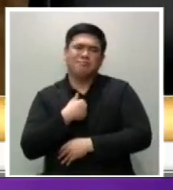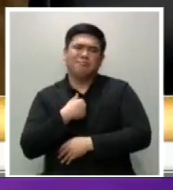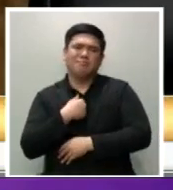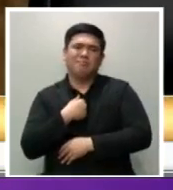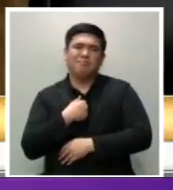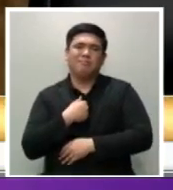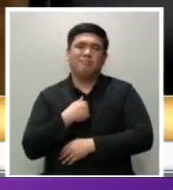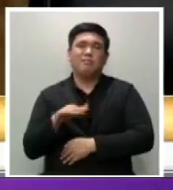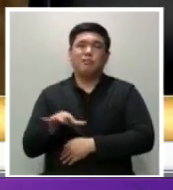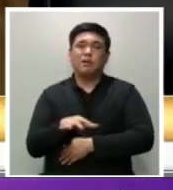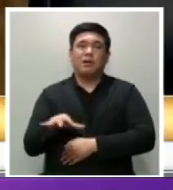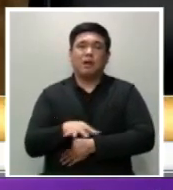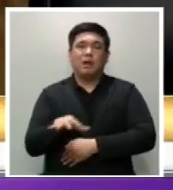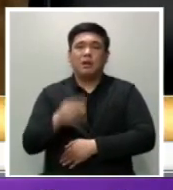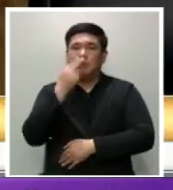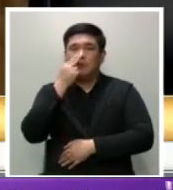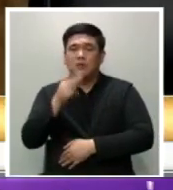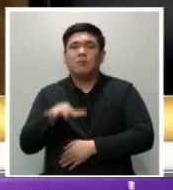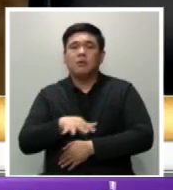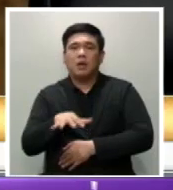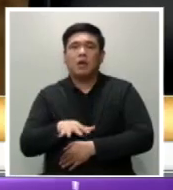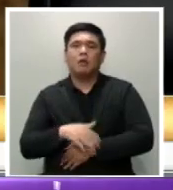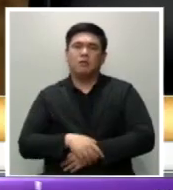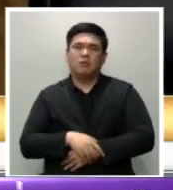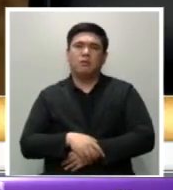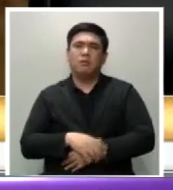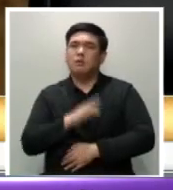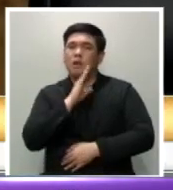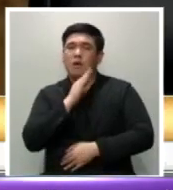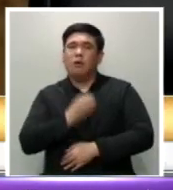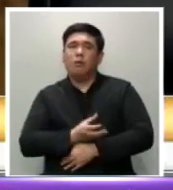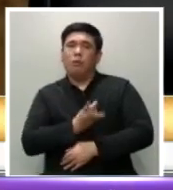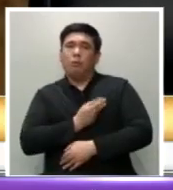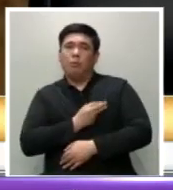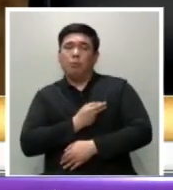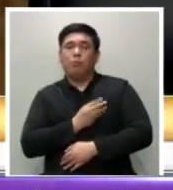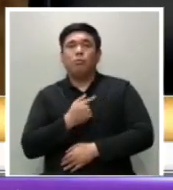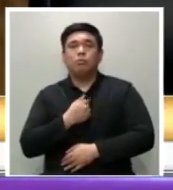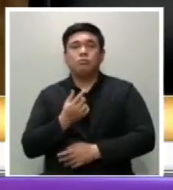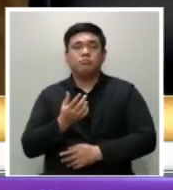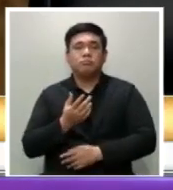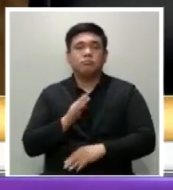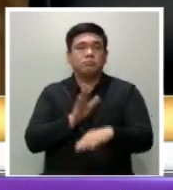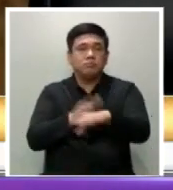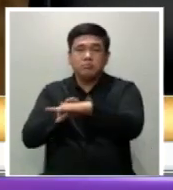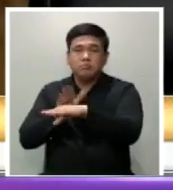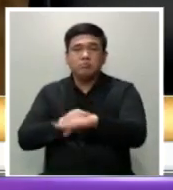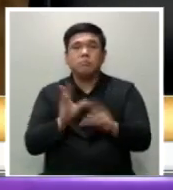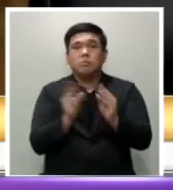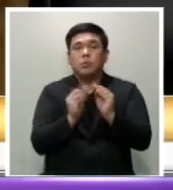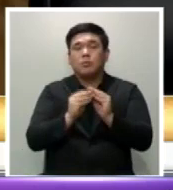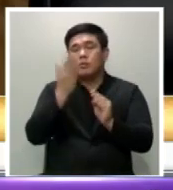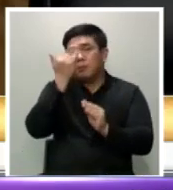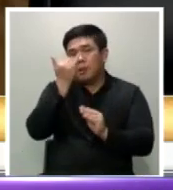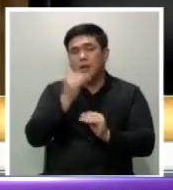มองผิวเผินมันก็น่าจะเป็นอย่างนั้นนะครับแต่ที่ต้องตื่นเต้นเรียกประชุมกันขึ้นมาก็เพราะปรากฏว่าข้อ